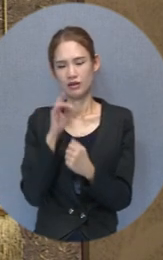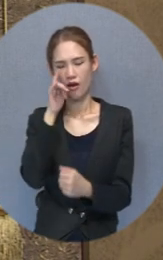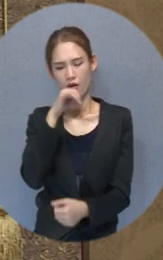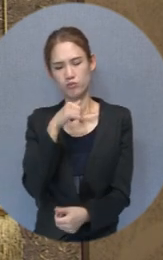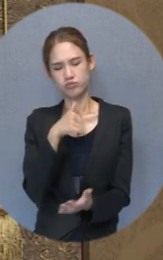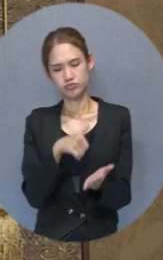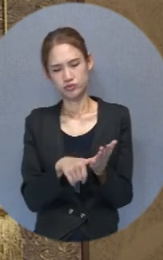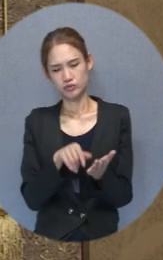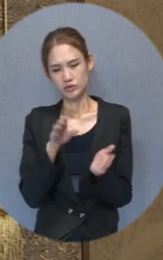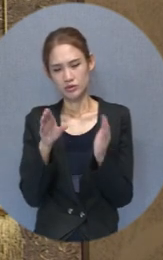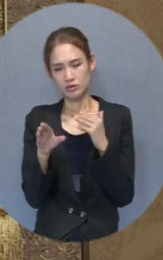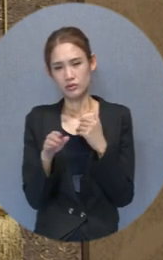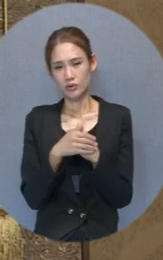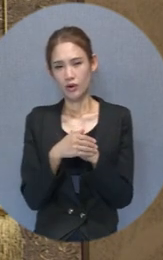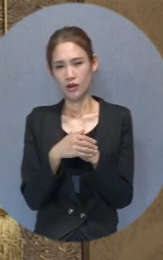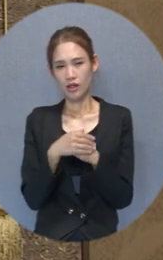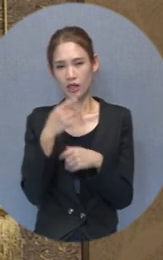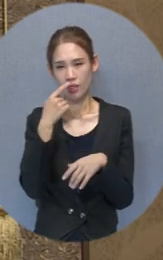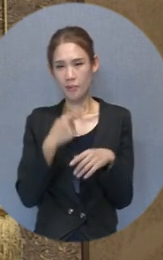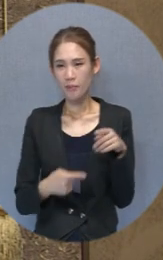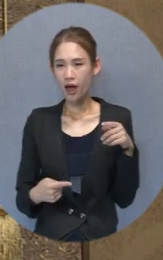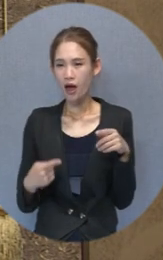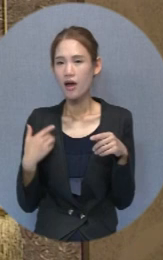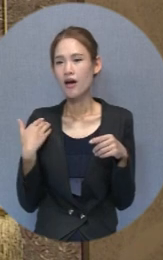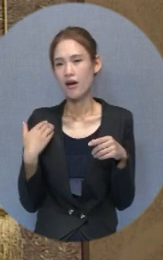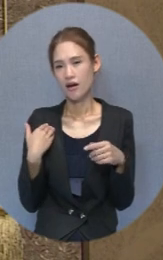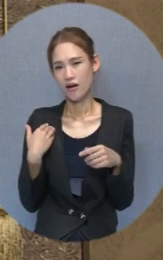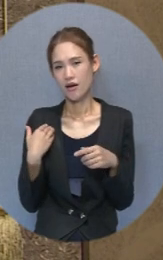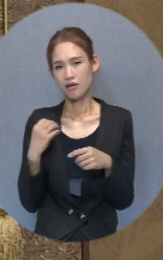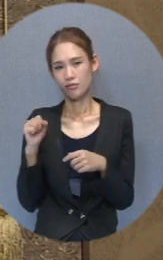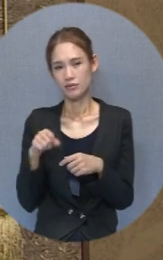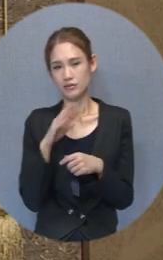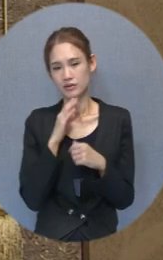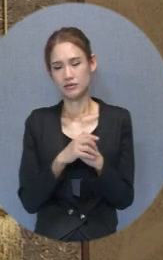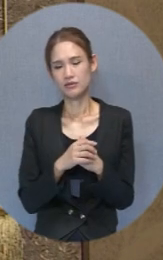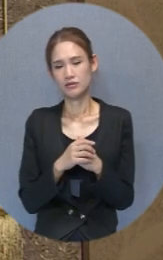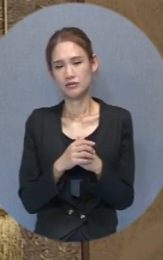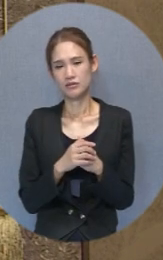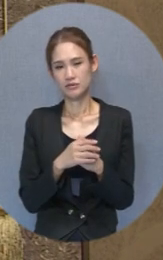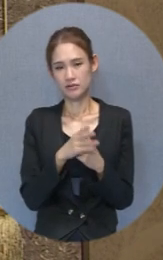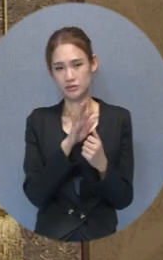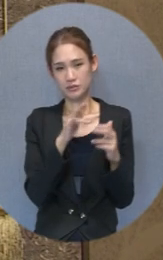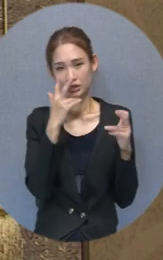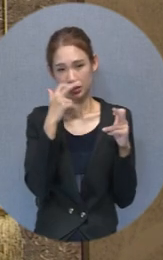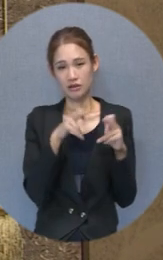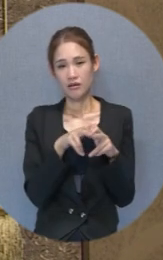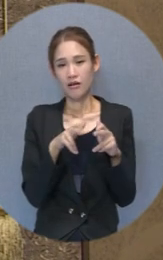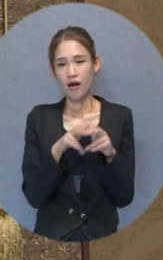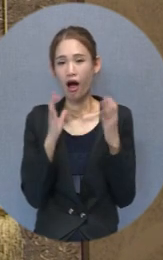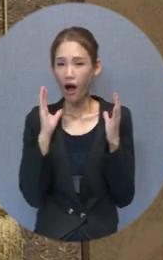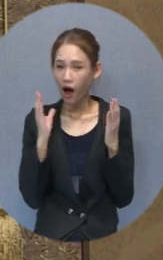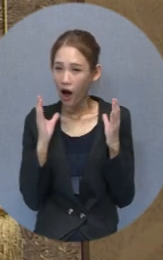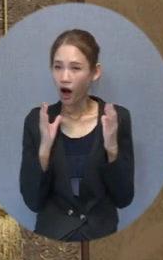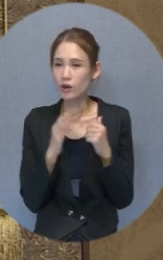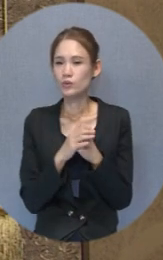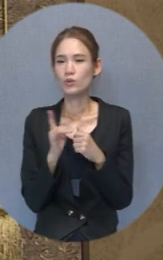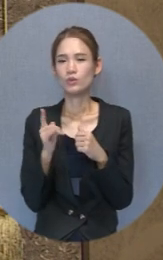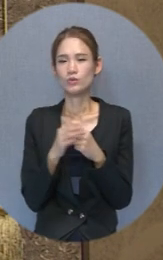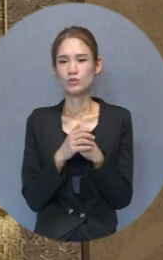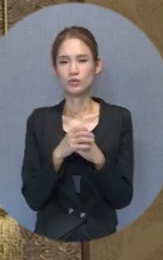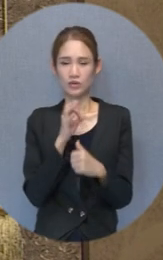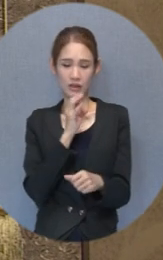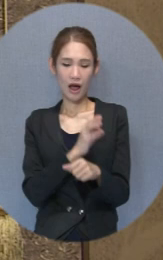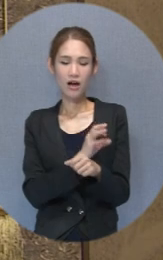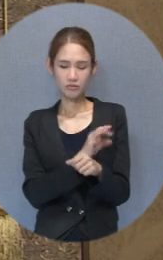있어요. 베일 수도 있고. 네, 맞아요. 그러면은 이제 우리가 비시각장애 아동 같은 경우에는 그냥 또 사면 돼요.